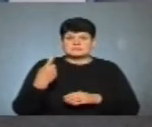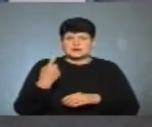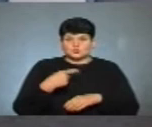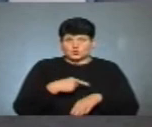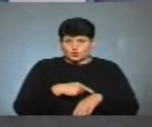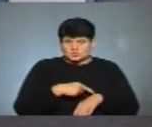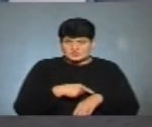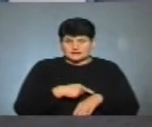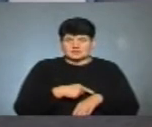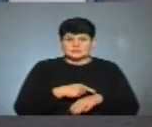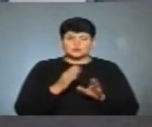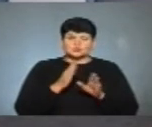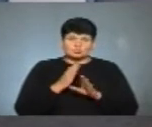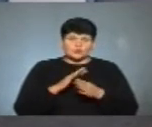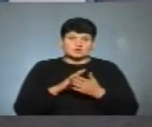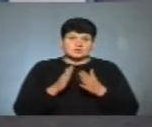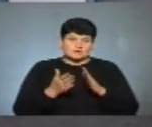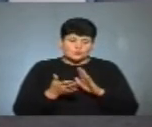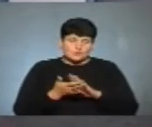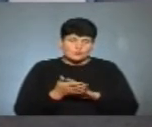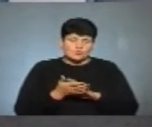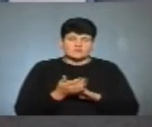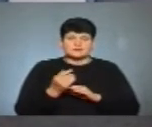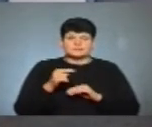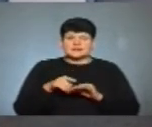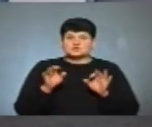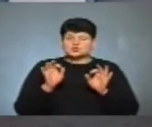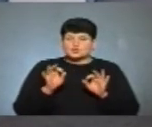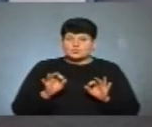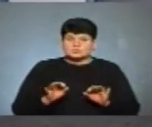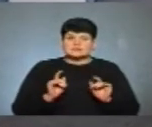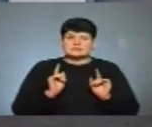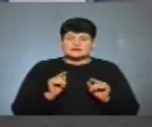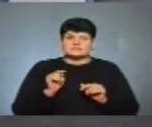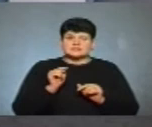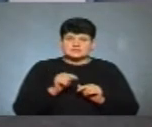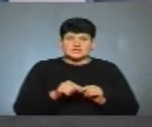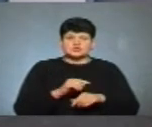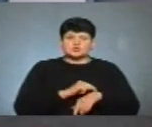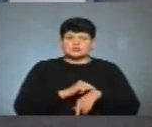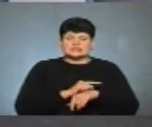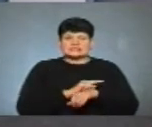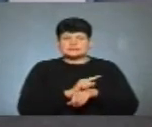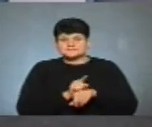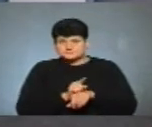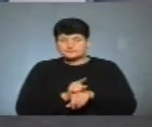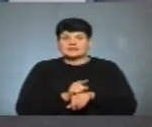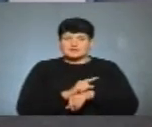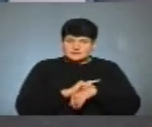то з погодніми умовами, з те, що осінь, і навіть те, що перевели годинники,